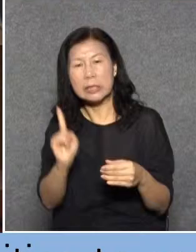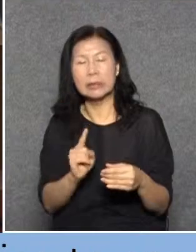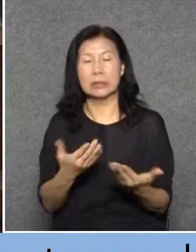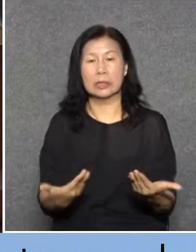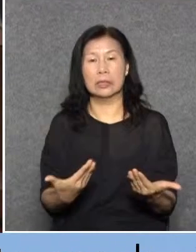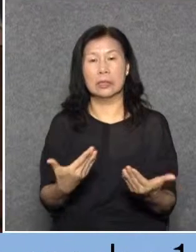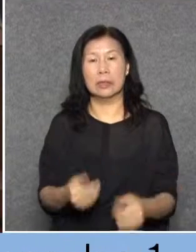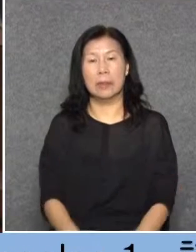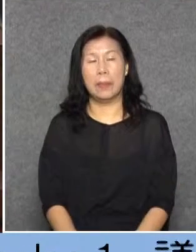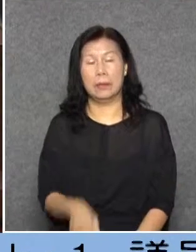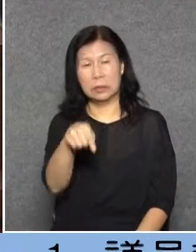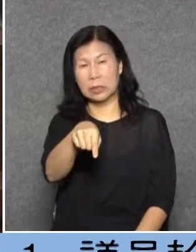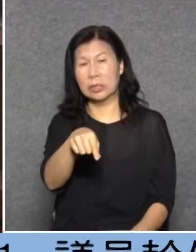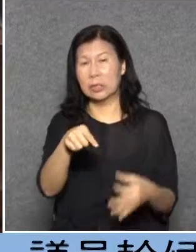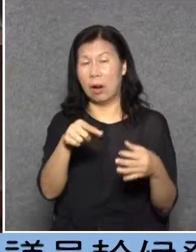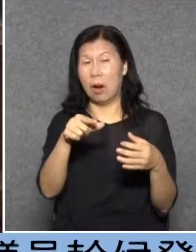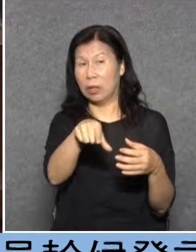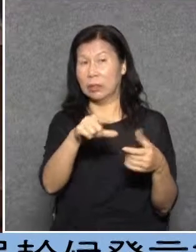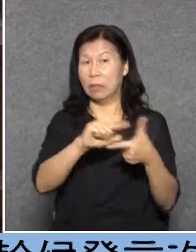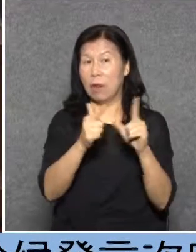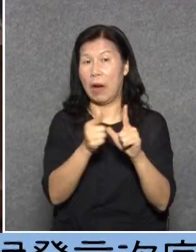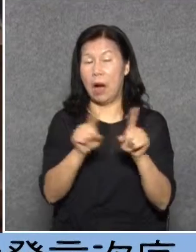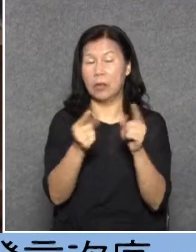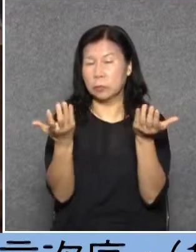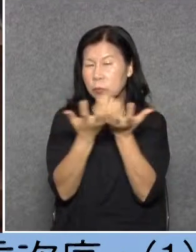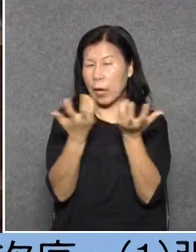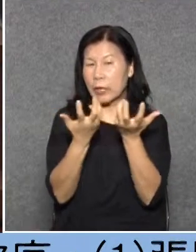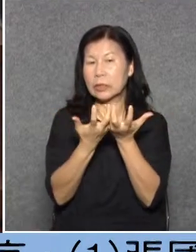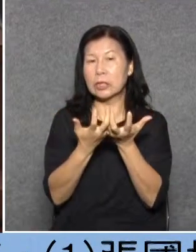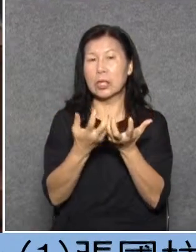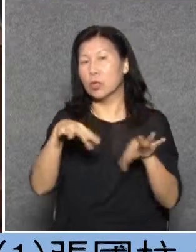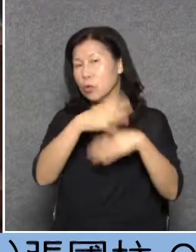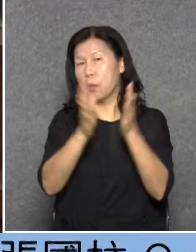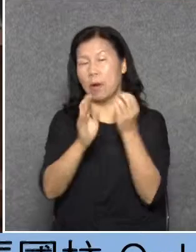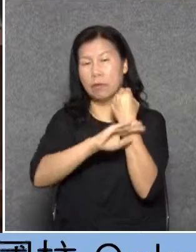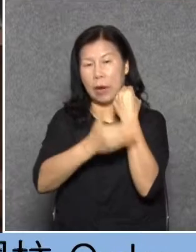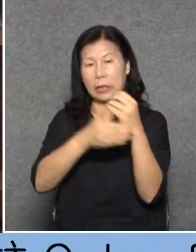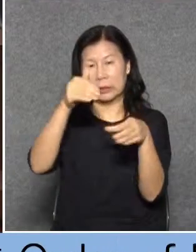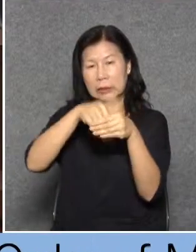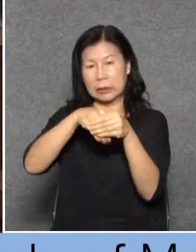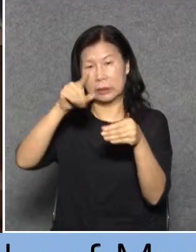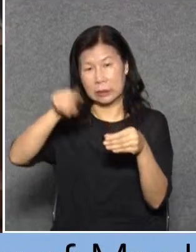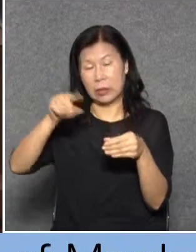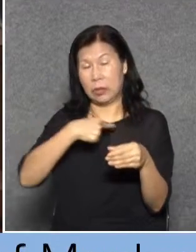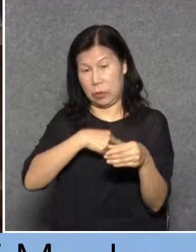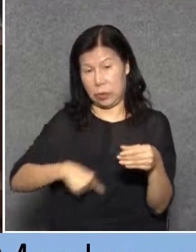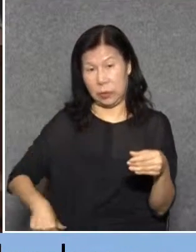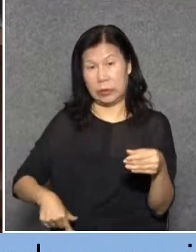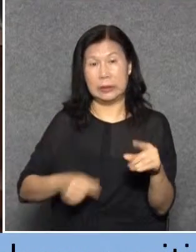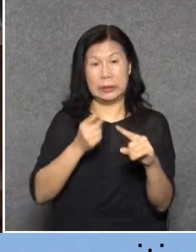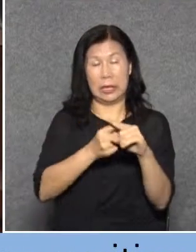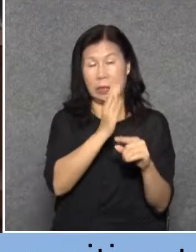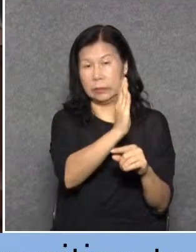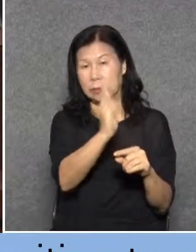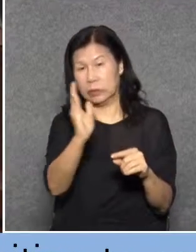用這個量度去度的話，恐怕我們所有法例都可能通過不了，因為事實上大家都知道，作為議員的我們不能夠對有關